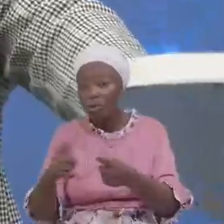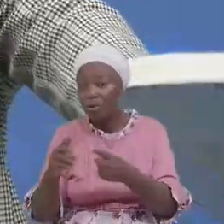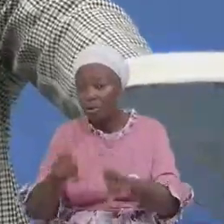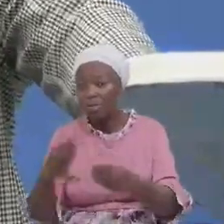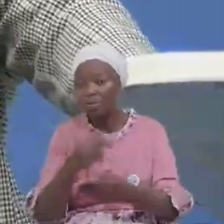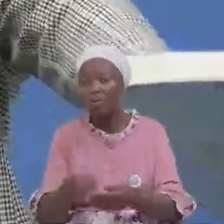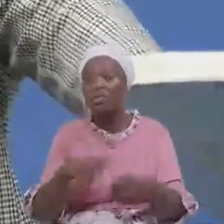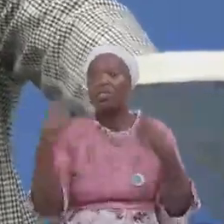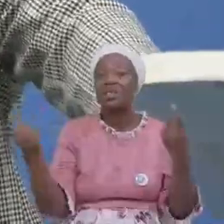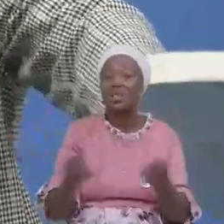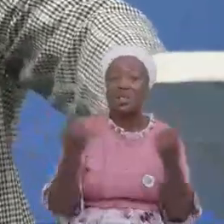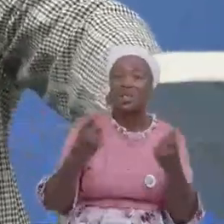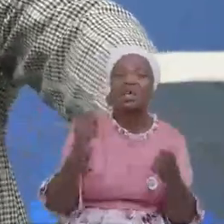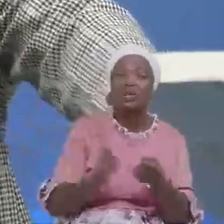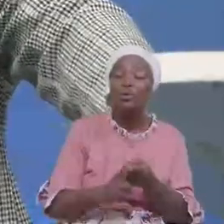Dieu?